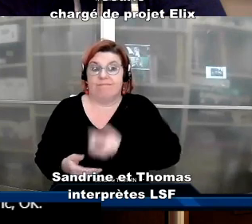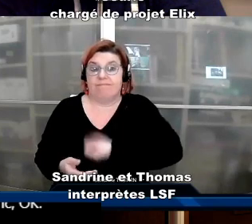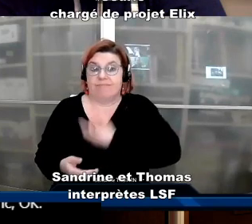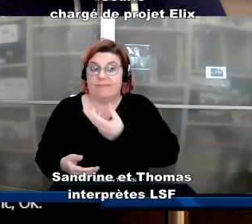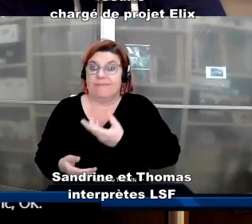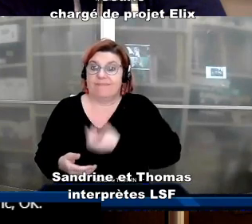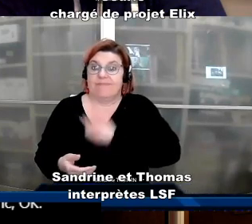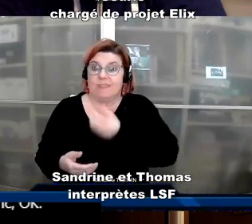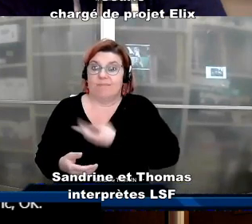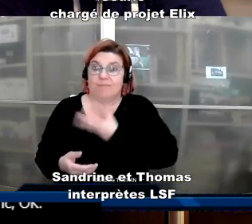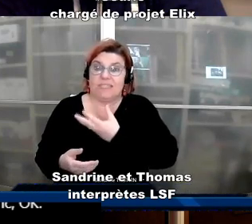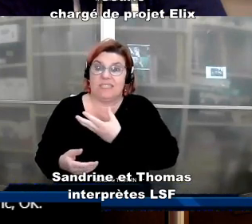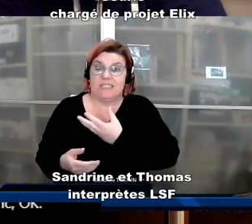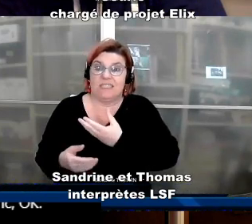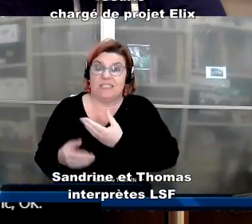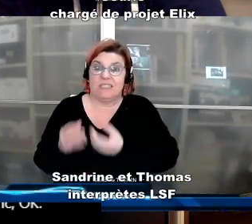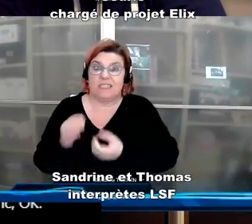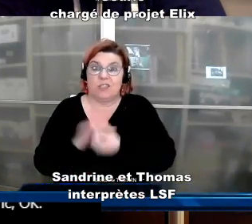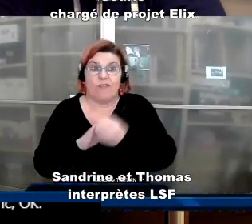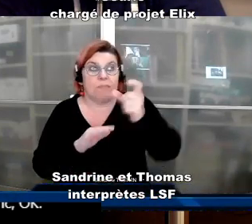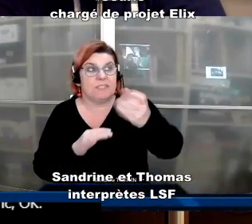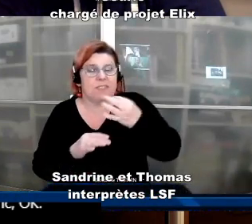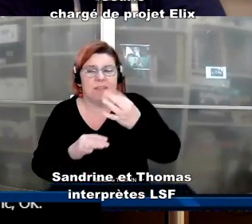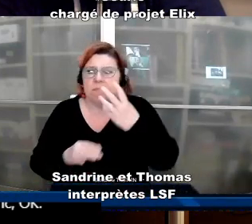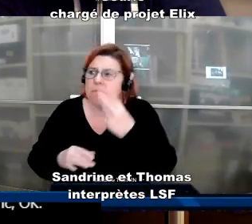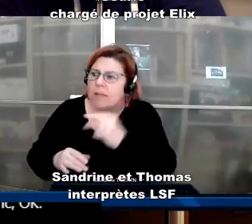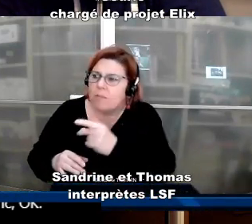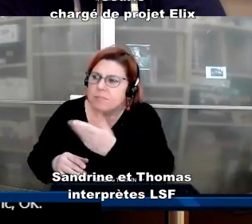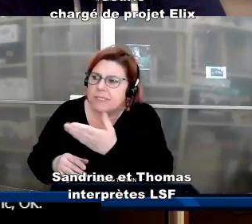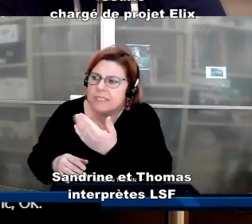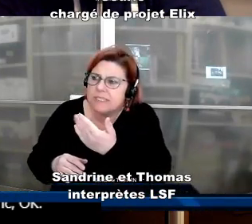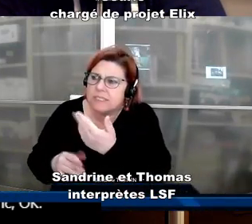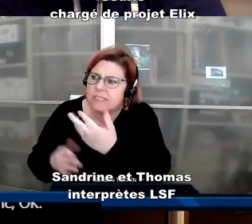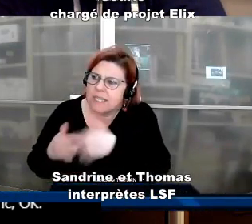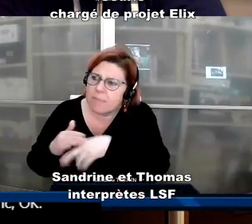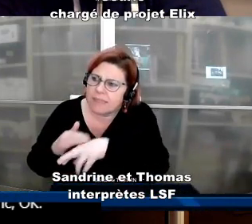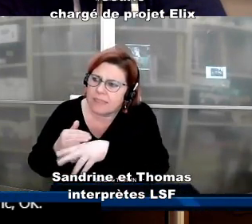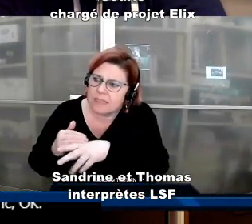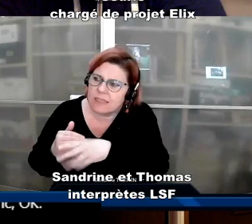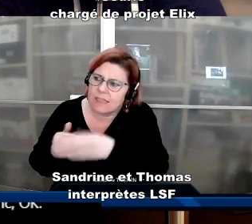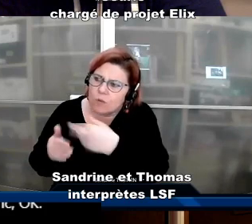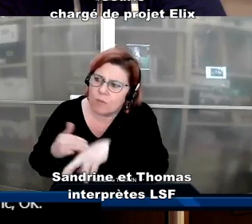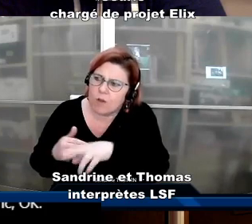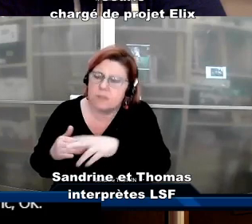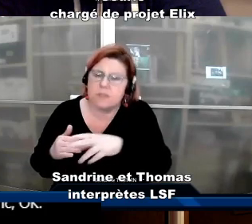avoir quelqu'un qui nous dit « Ah, j'ai pas bien compris ce que tu as dit, excuse-moi, tu peux répéter ou recommencer. »